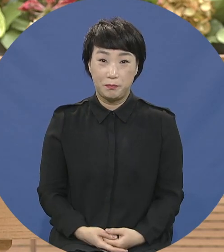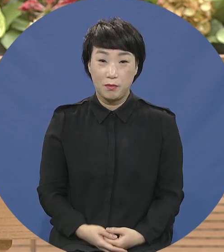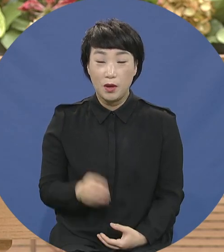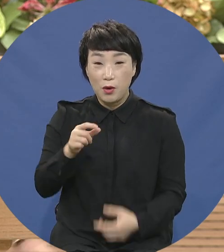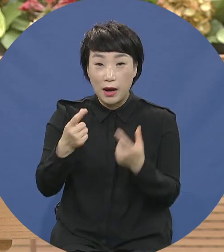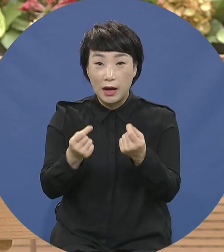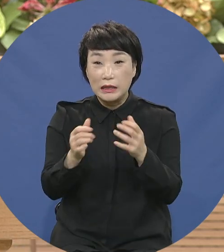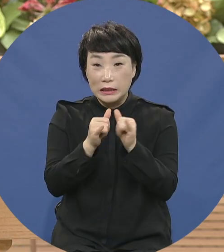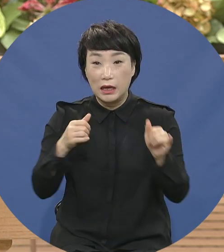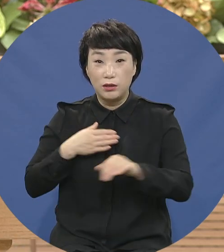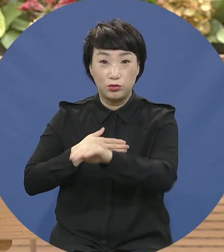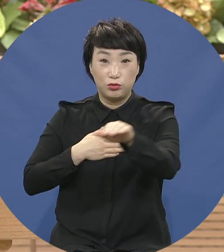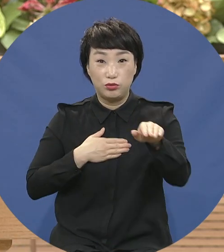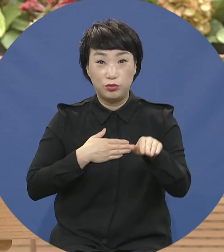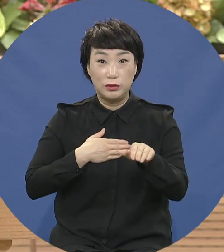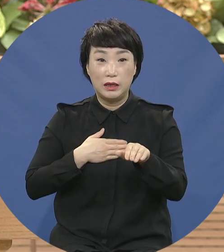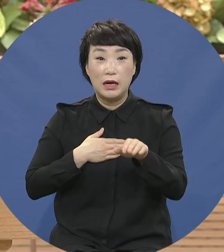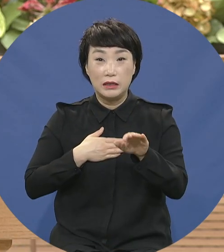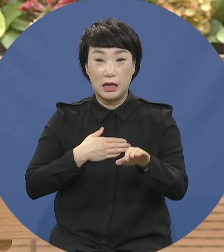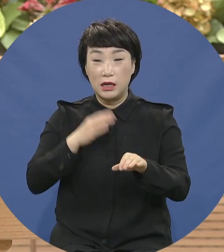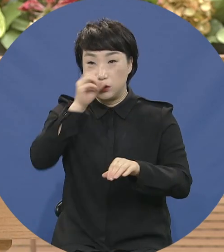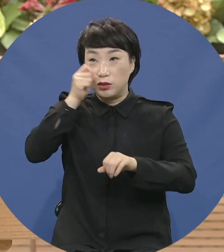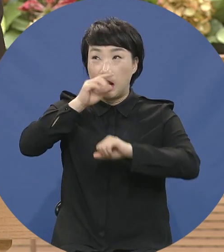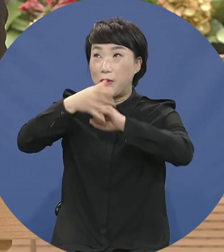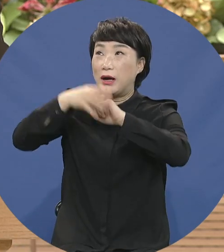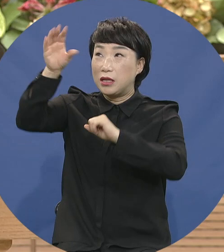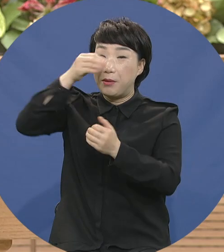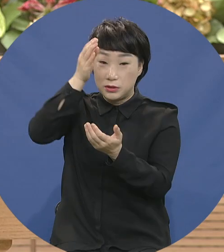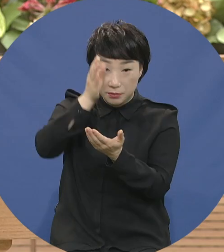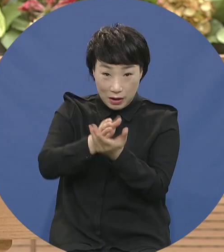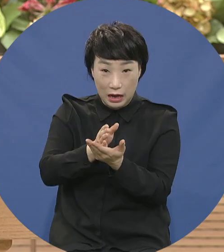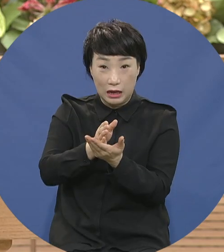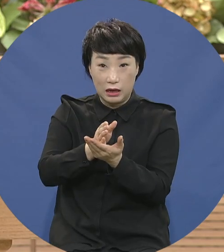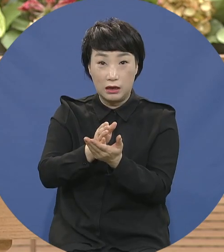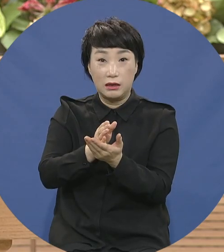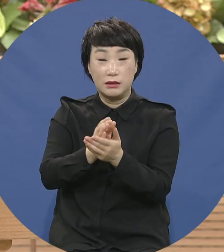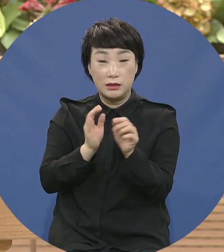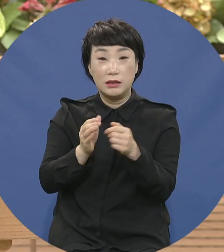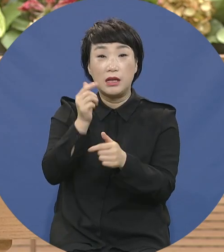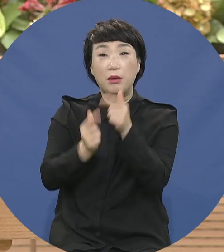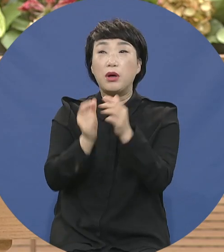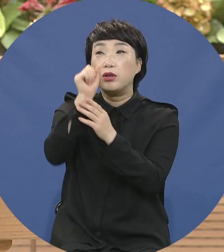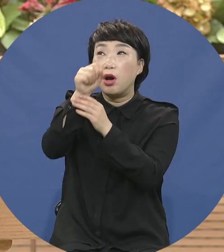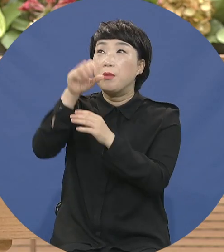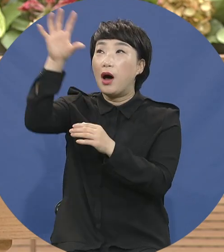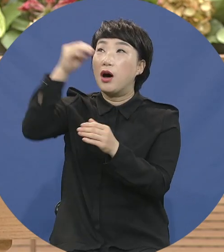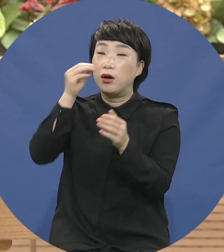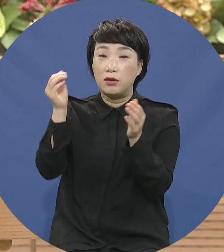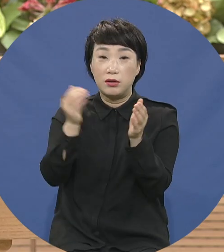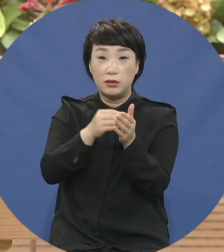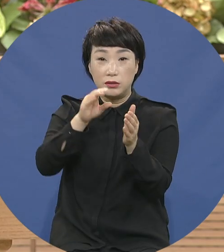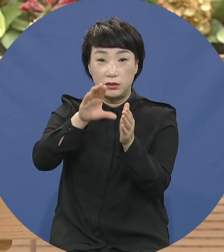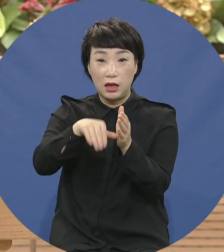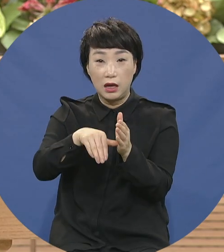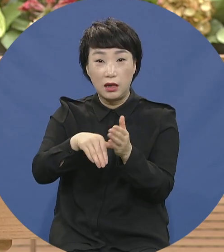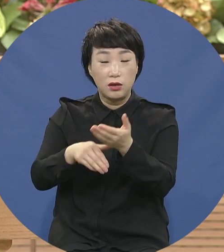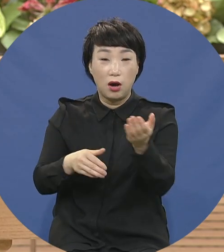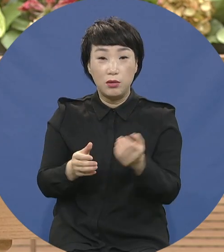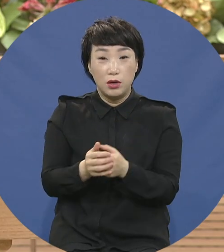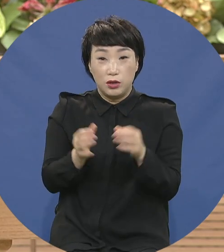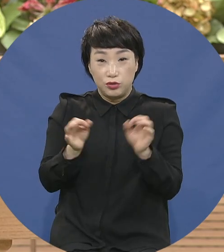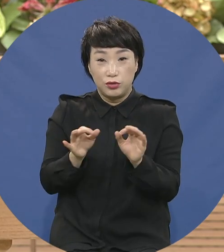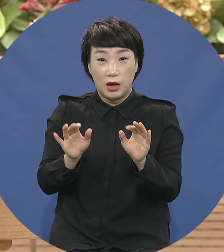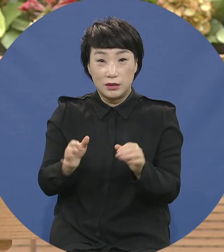이렇게 인간이 먹지 말라 한 실과를 먹었을 때